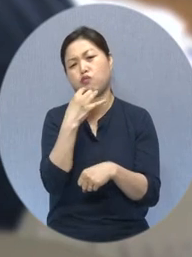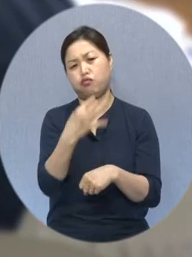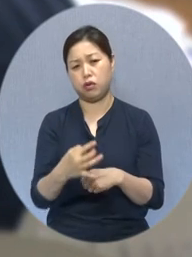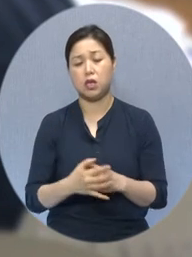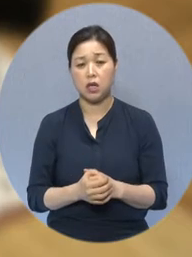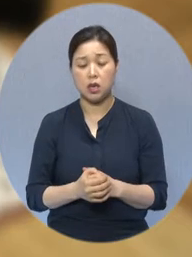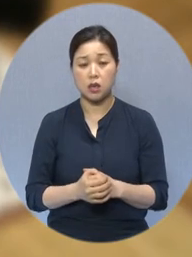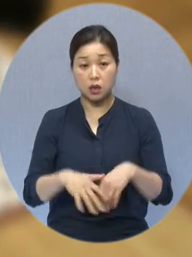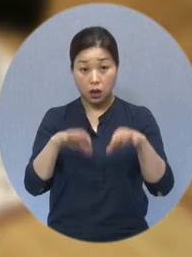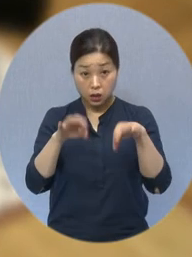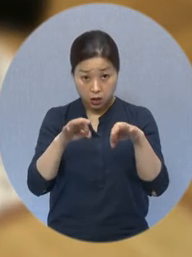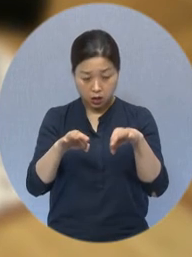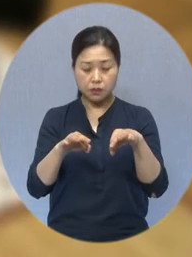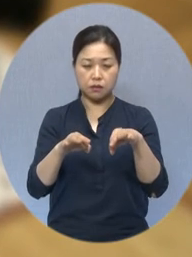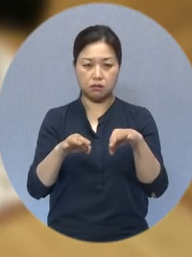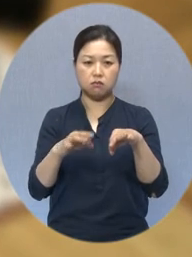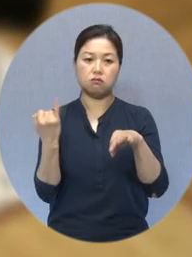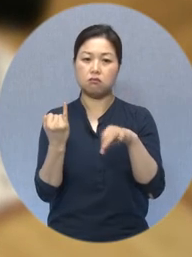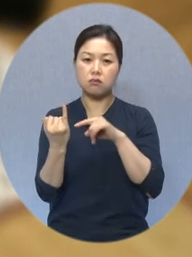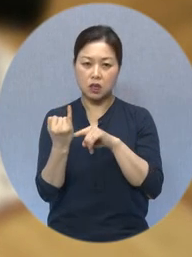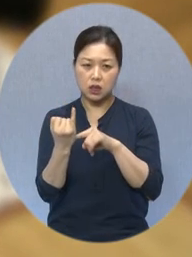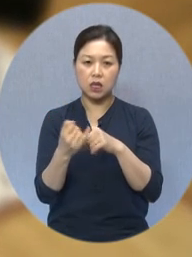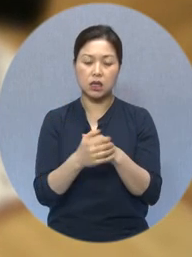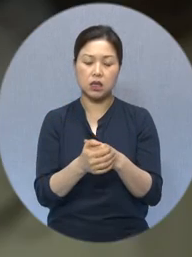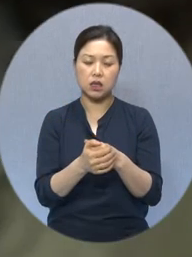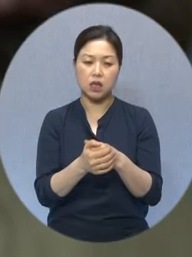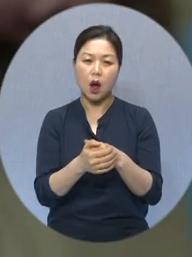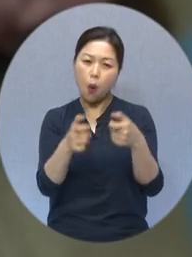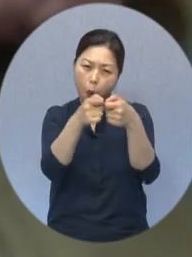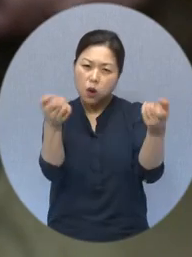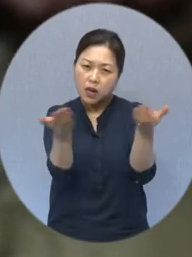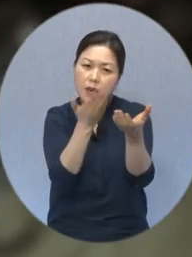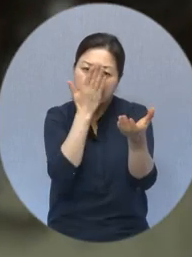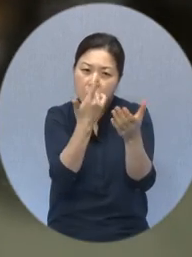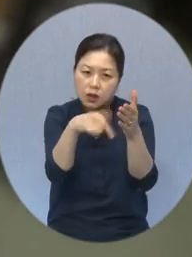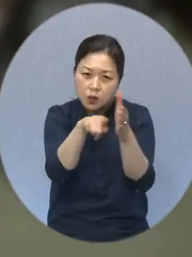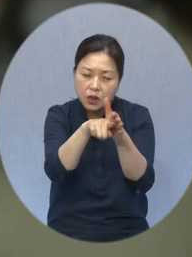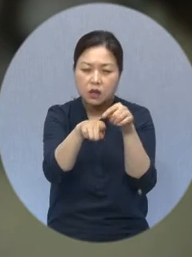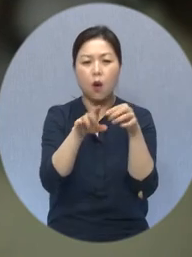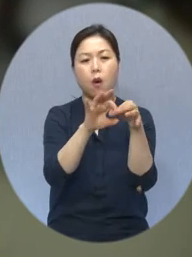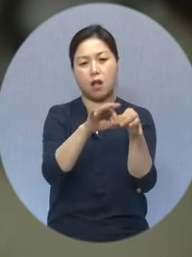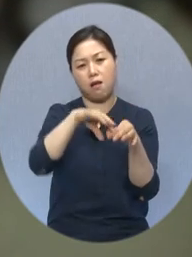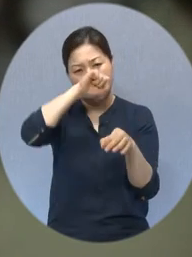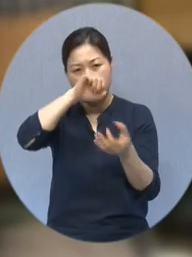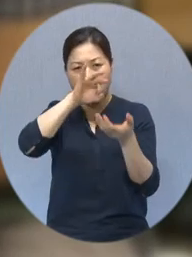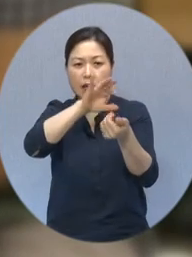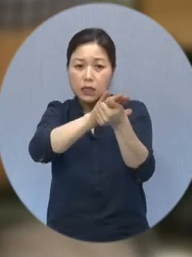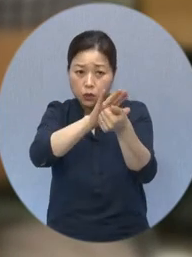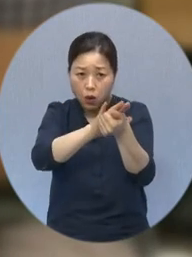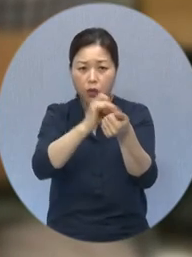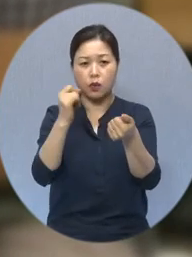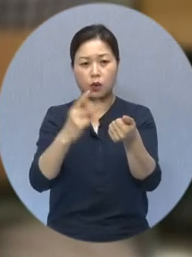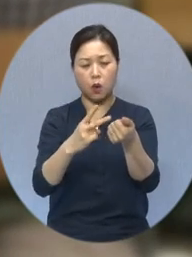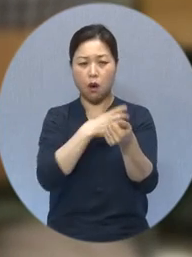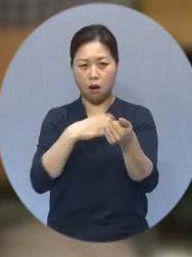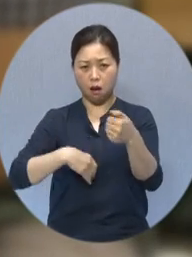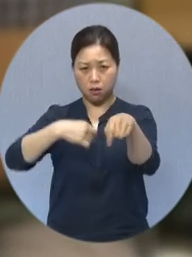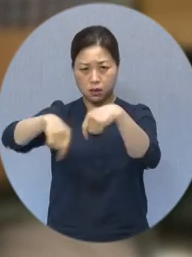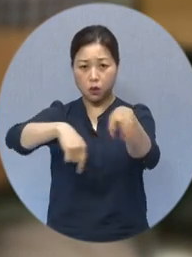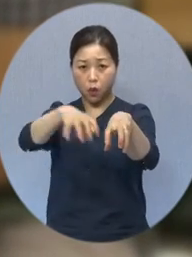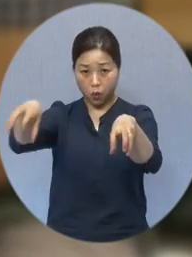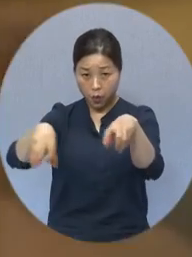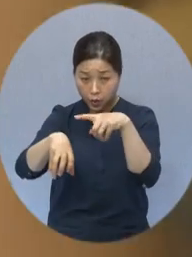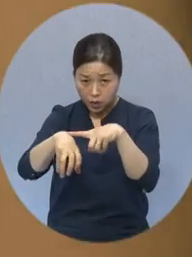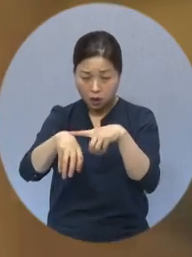대해 김 의원은 종사자들이 장기 군속 할 수 있도록 관련 예산을 확충하고 지자체 인프라를 구축하는 등의 조치